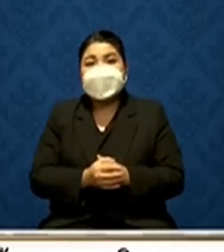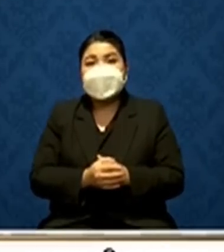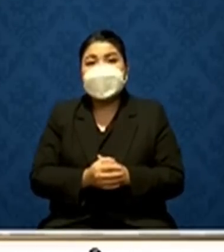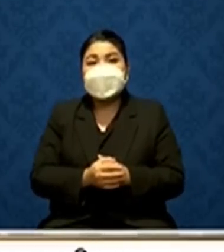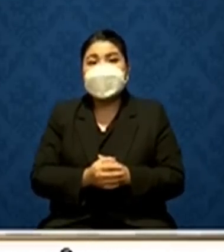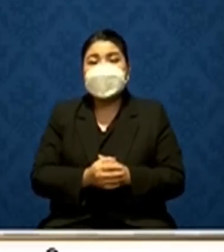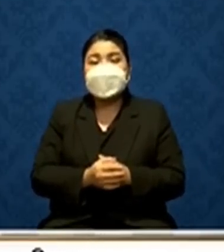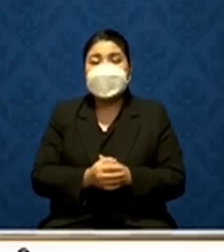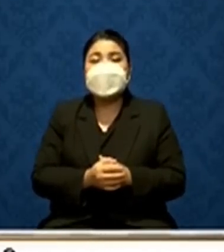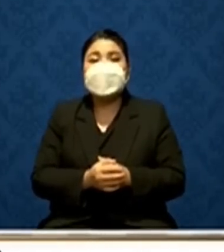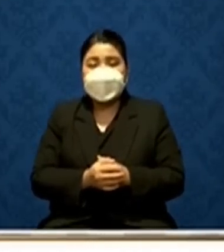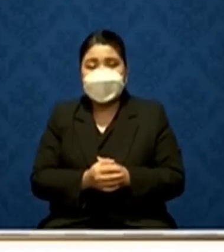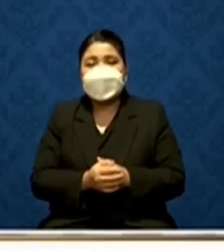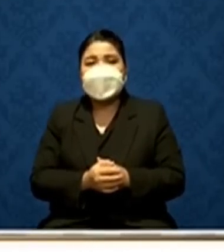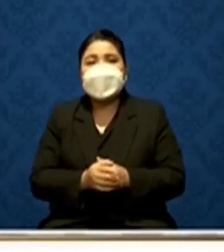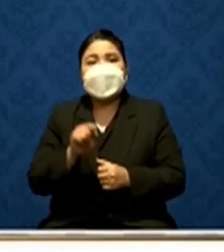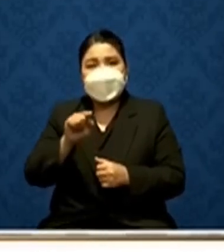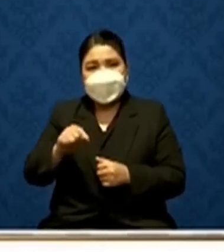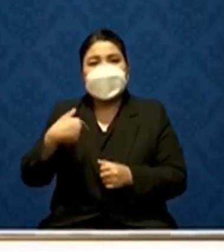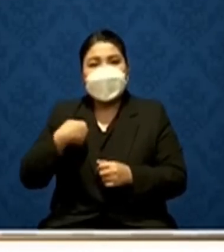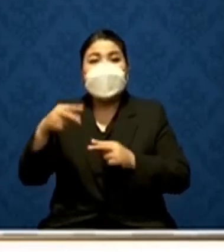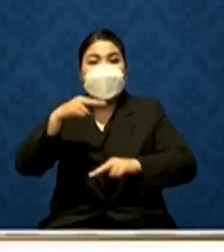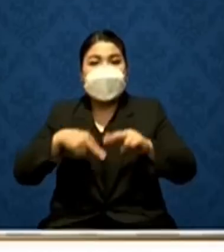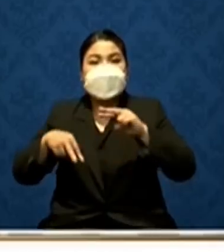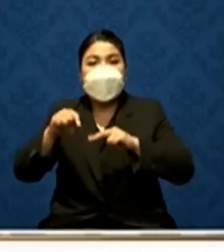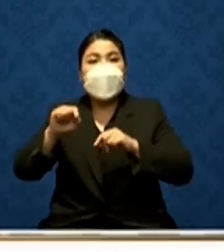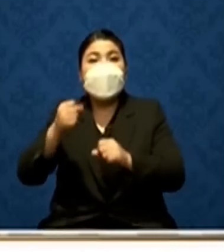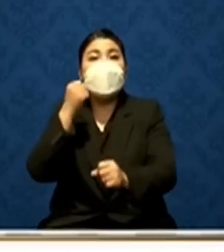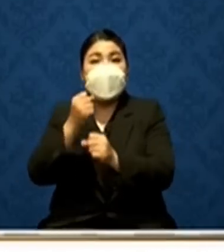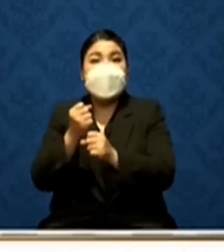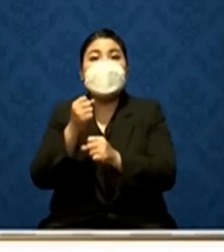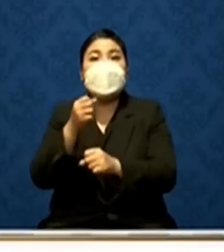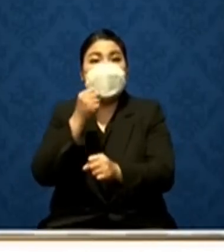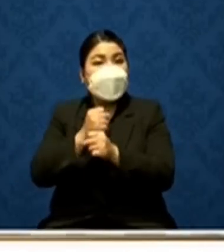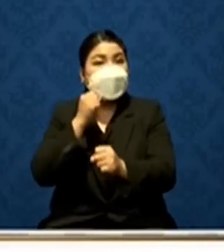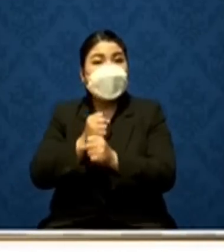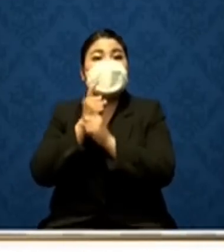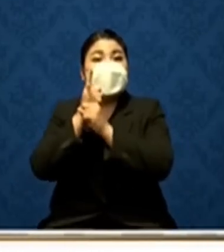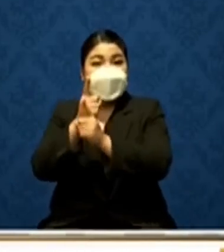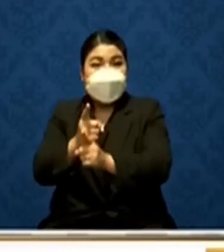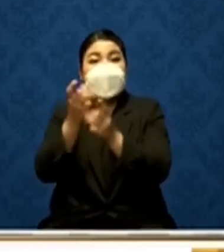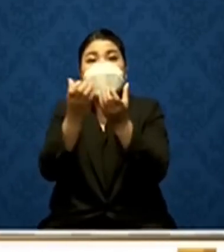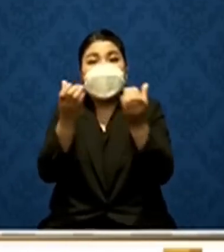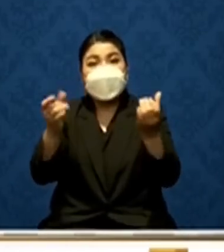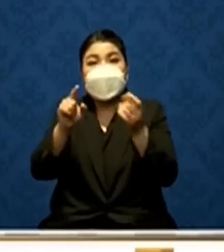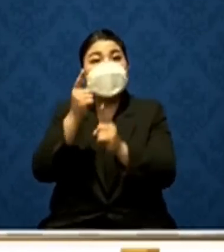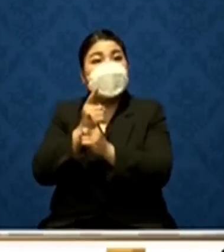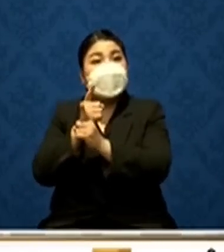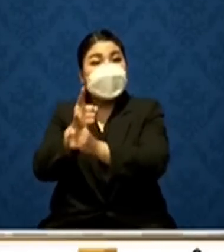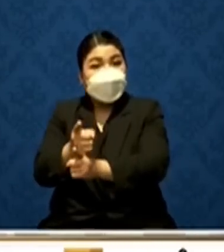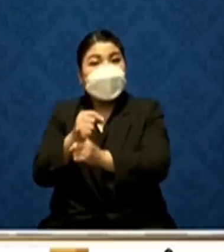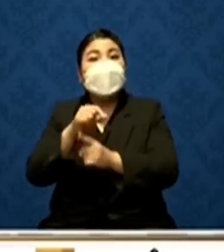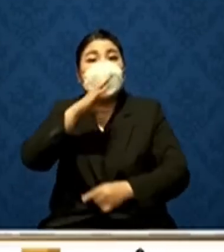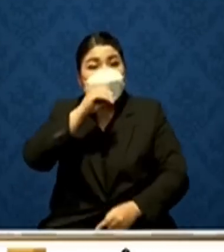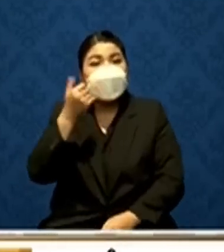อีกทั้งจะรักษาไว้และปฏิบัติตามซึ่งรัฐธรรมนูญทุกประการผู้ใต้บังคับ